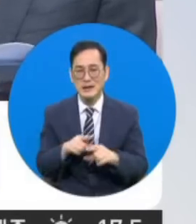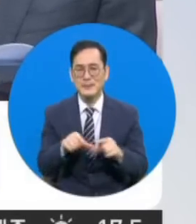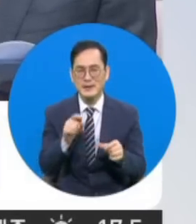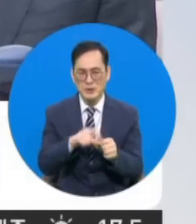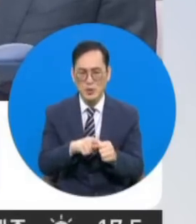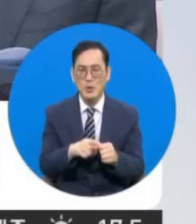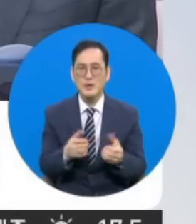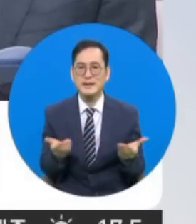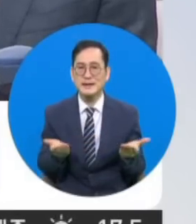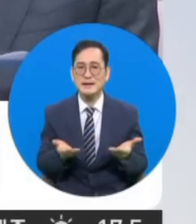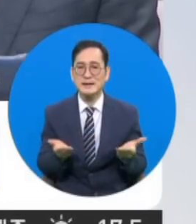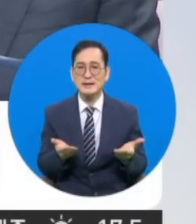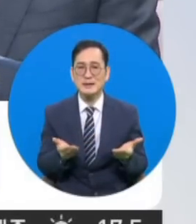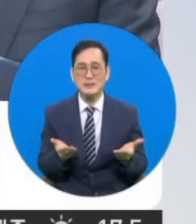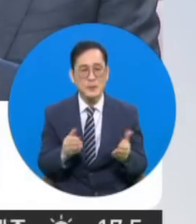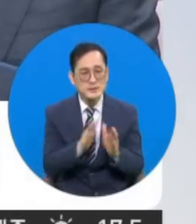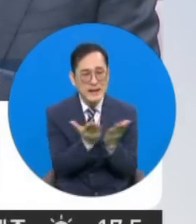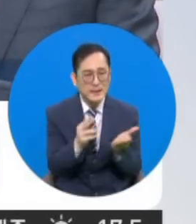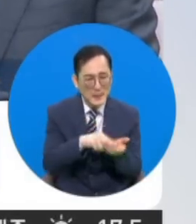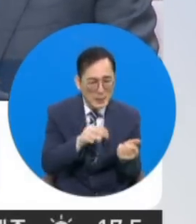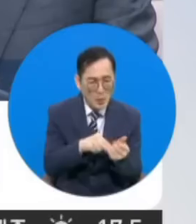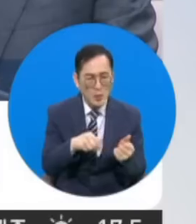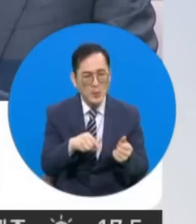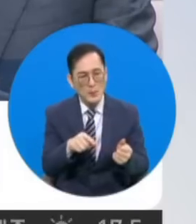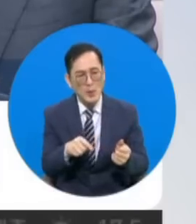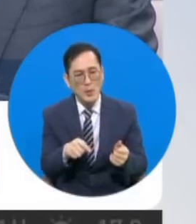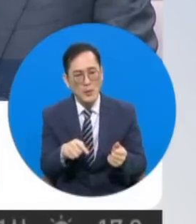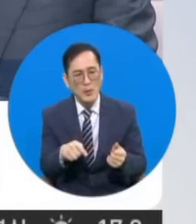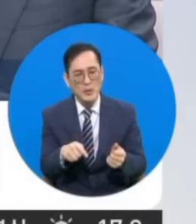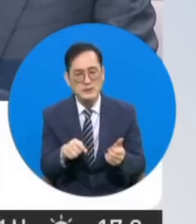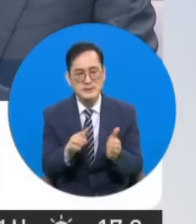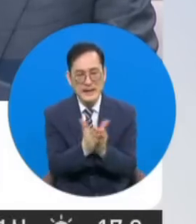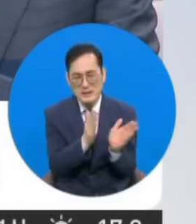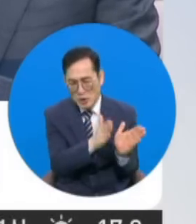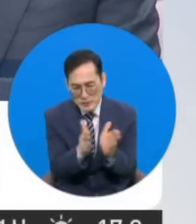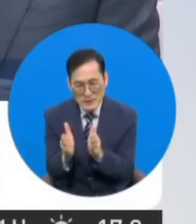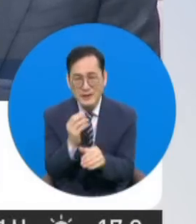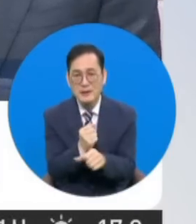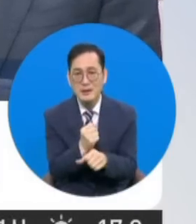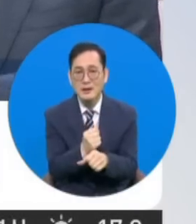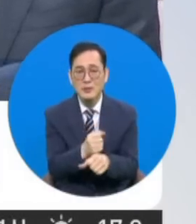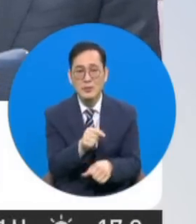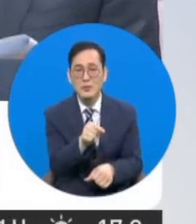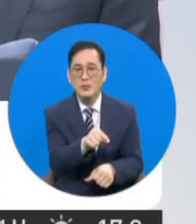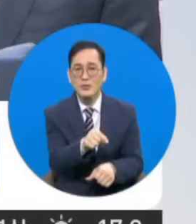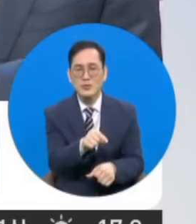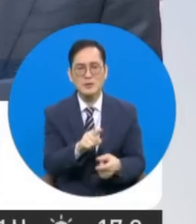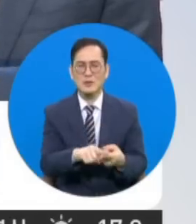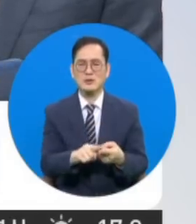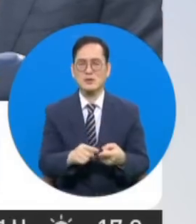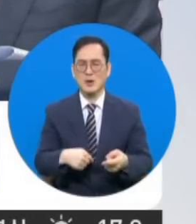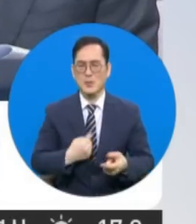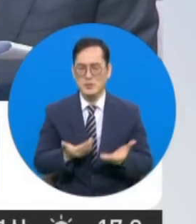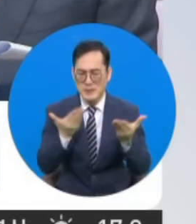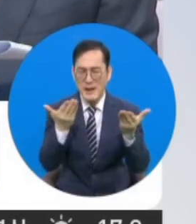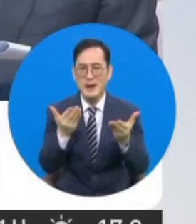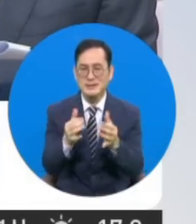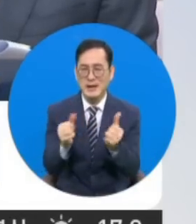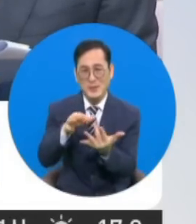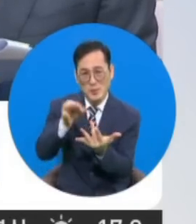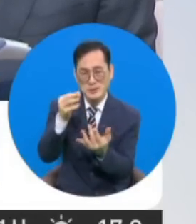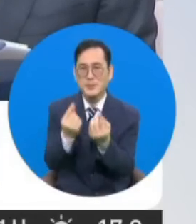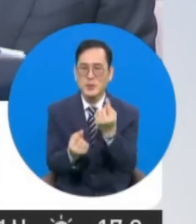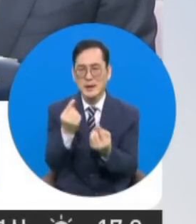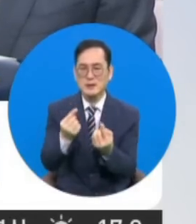고용을 통해서 하는게 맞겠죠 그런 측면에서 쓰는 좀 논란이 있긴 했습니다만 처리를 한